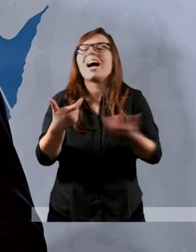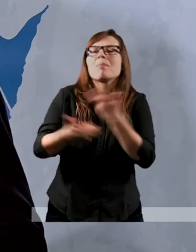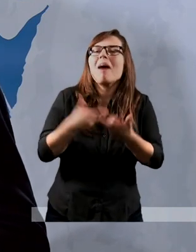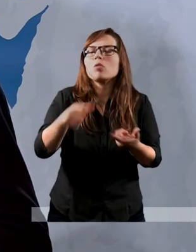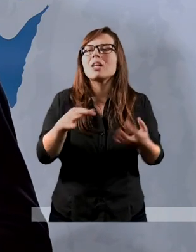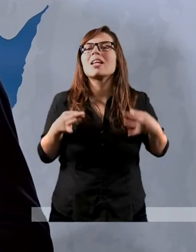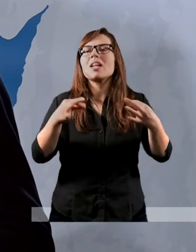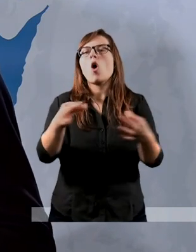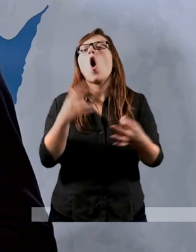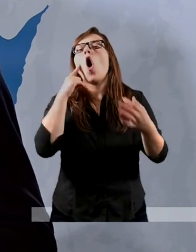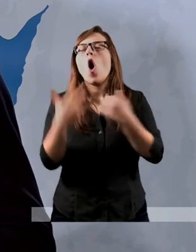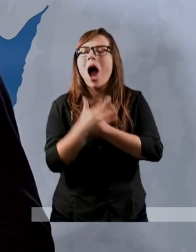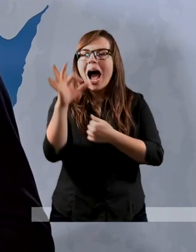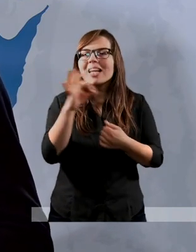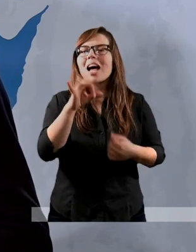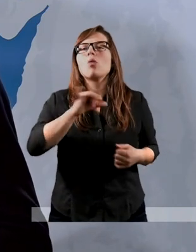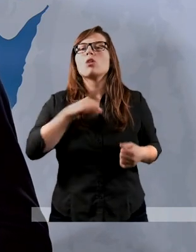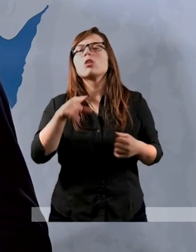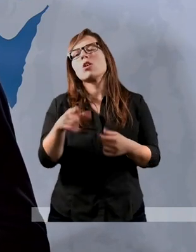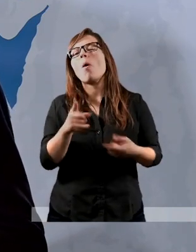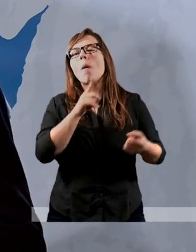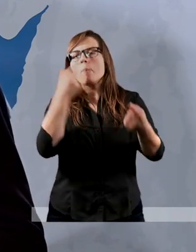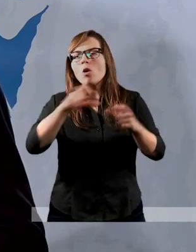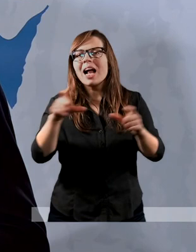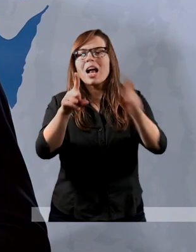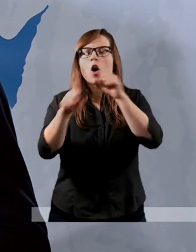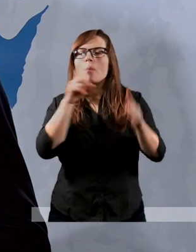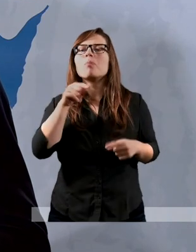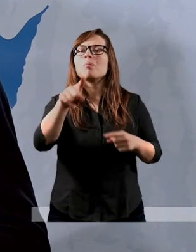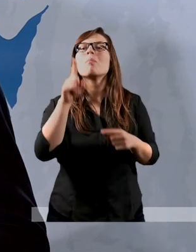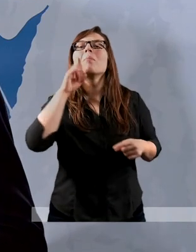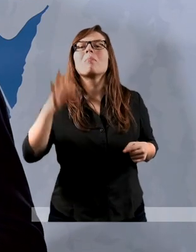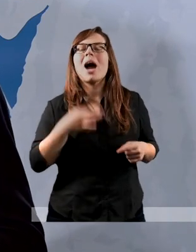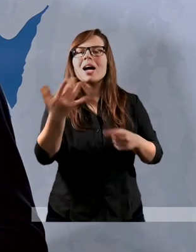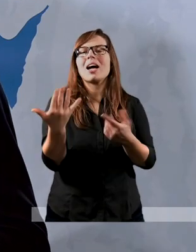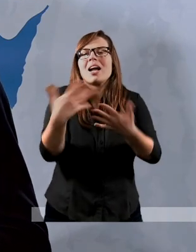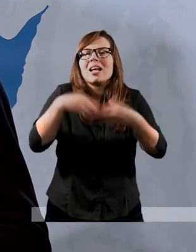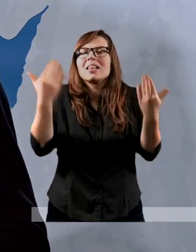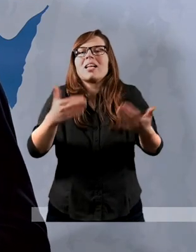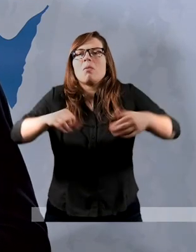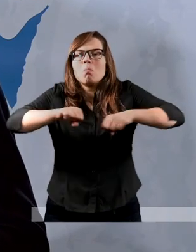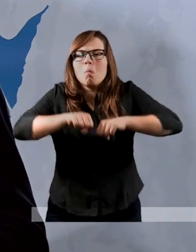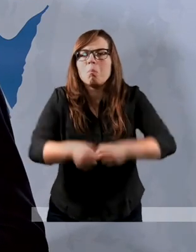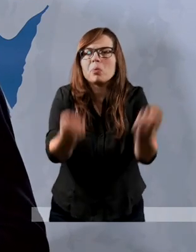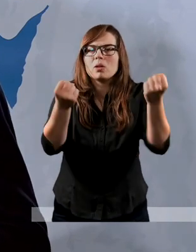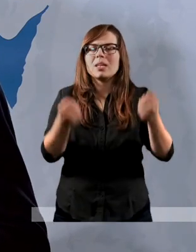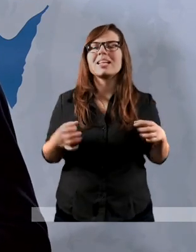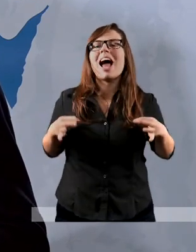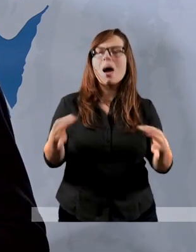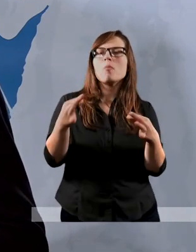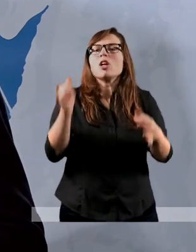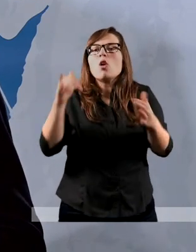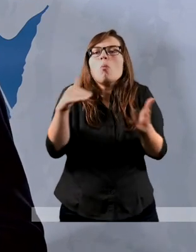tak dalej. Okazało się po krótkiej rozmowie, że panu kilka dni wcześniej zepsuł się samochód